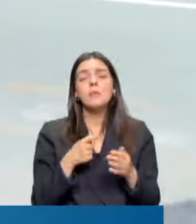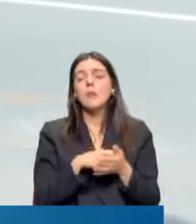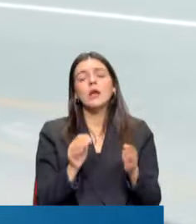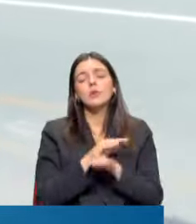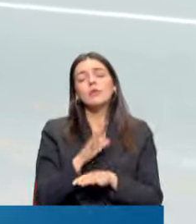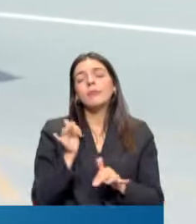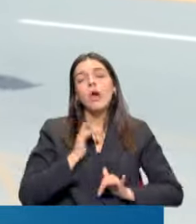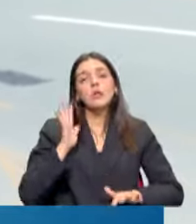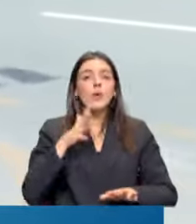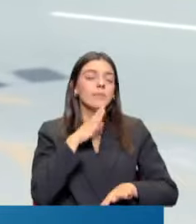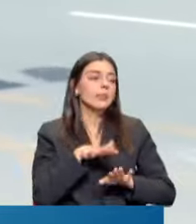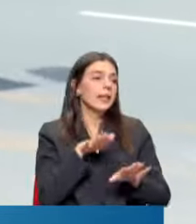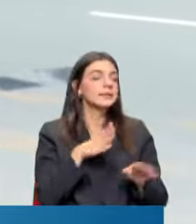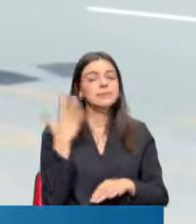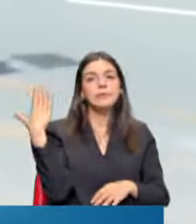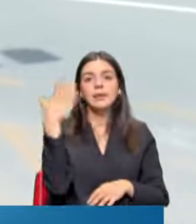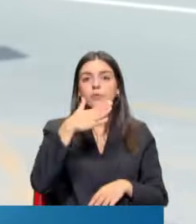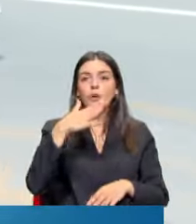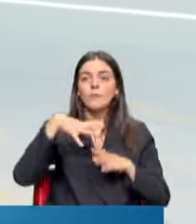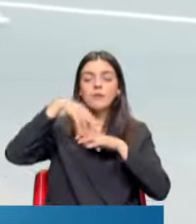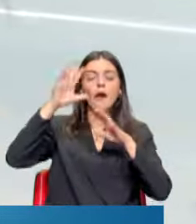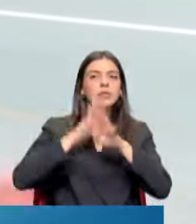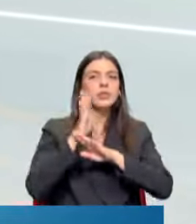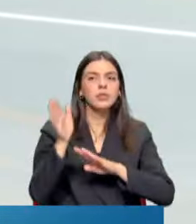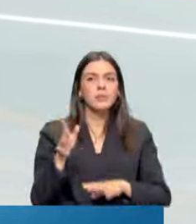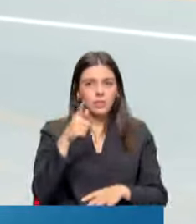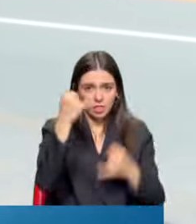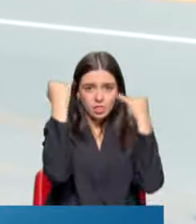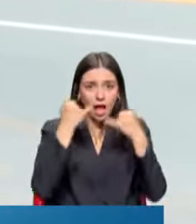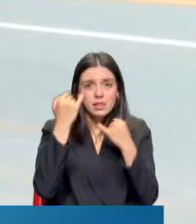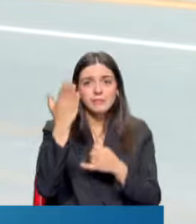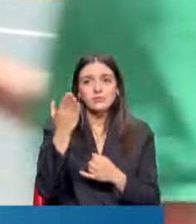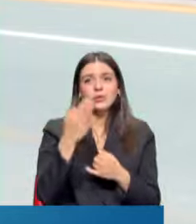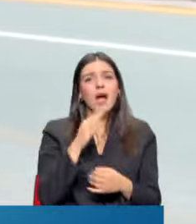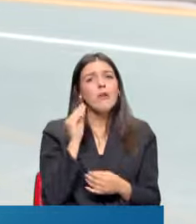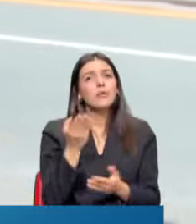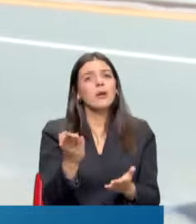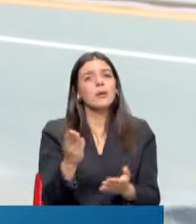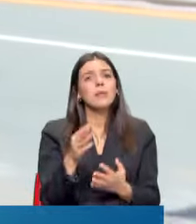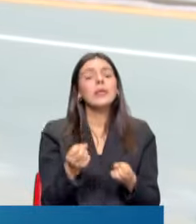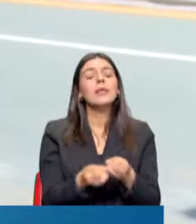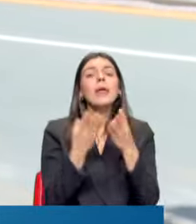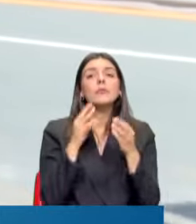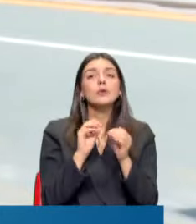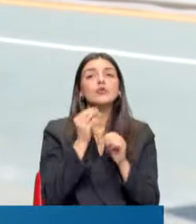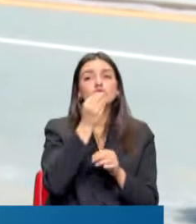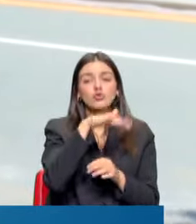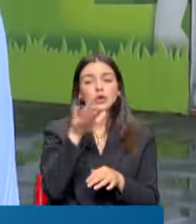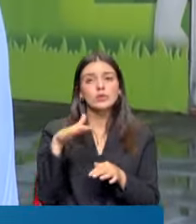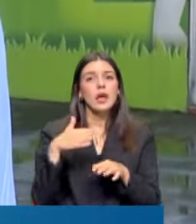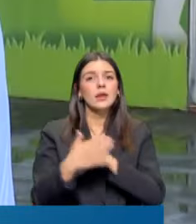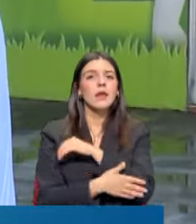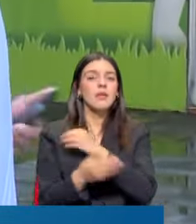Tatile gidiyorum, denize gidiyorum, yaylaya gidiyorum. Dalga mı geçiyorsun yavrum? Yetmiyor. Çocuklar destek